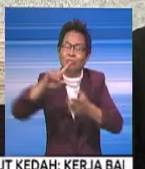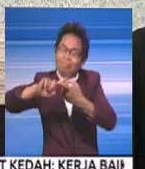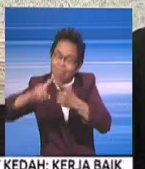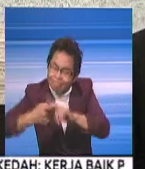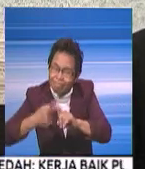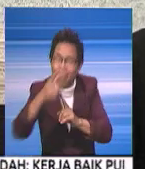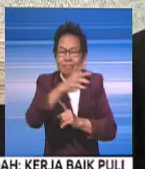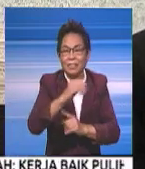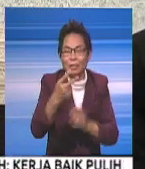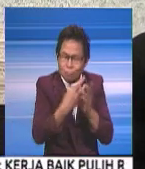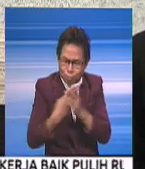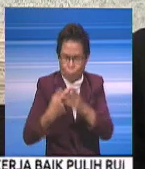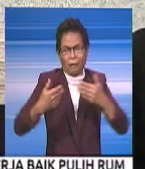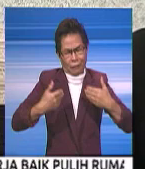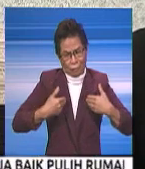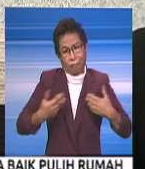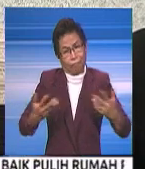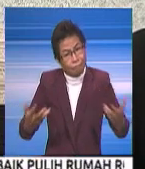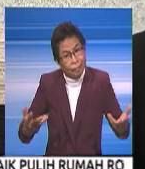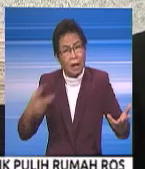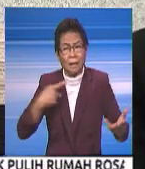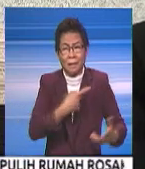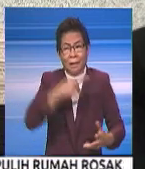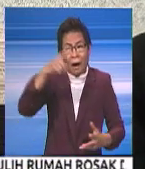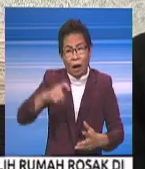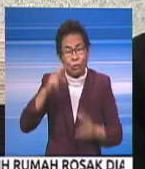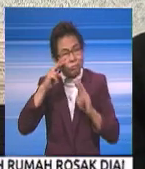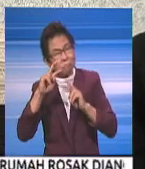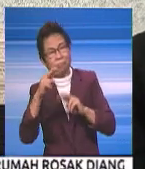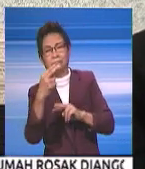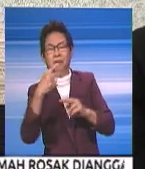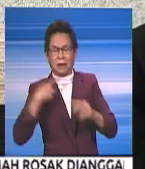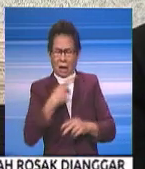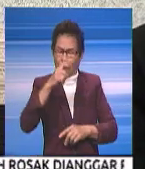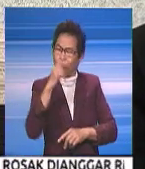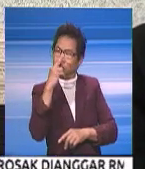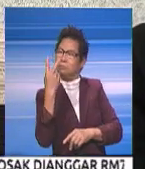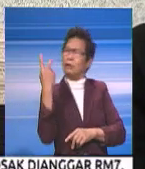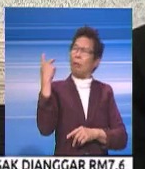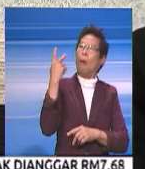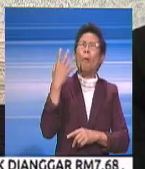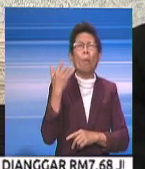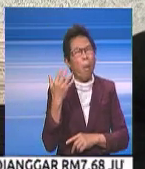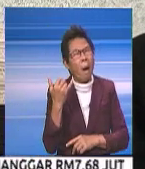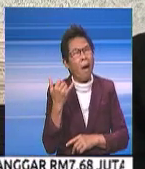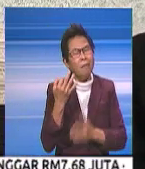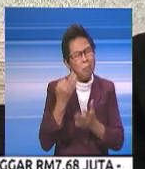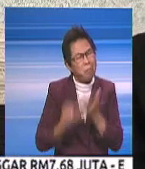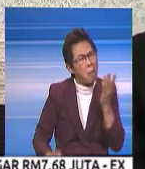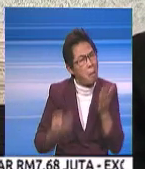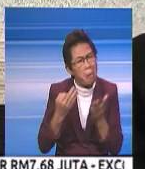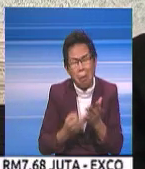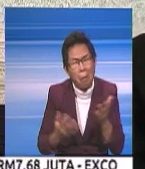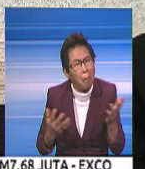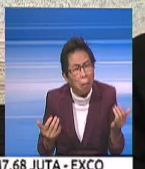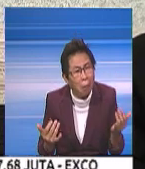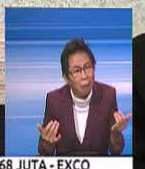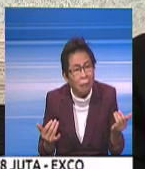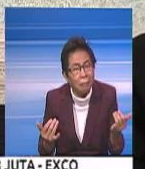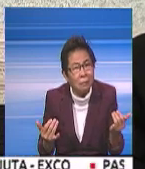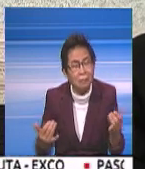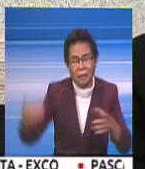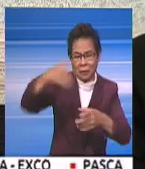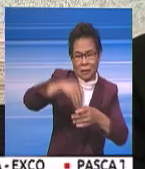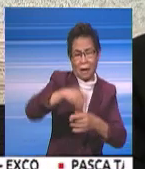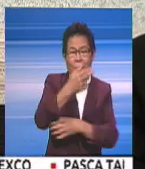ada perpaduan. Jadi kita harus lihat balik mengapa kita gagal dalam